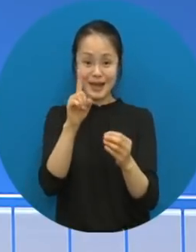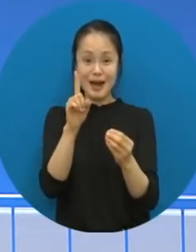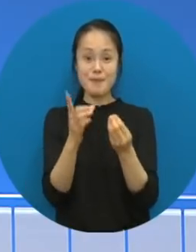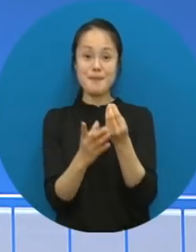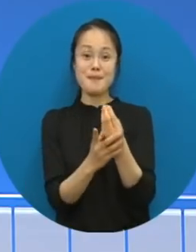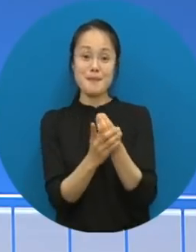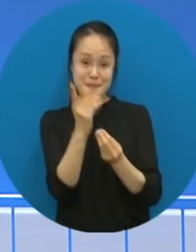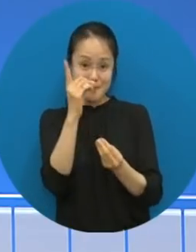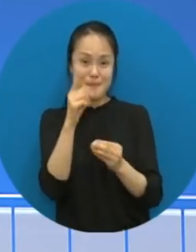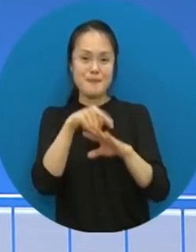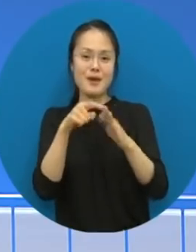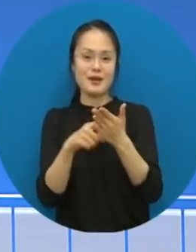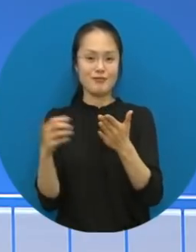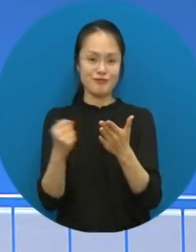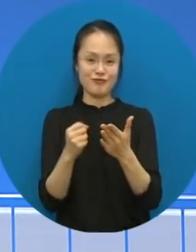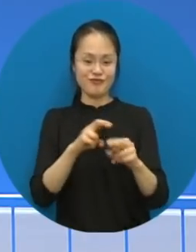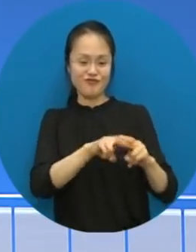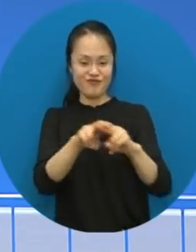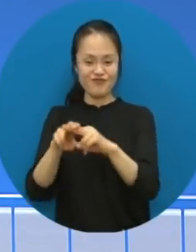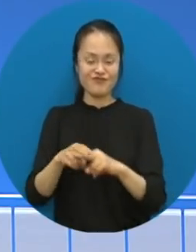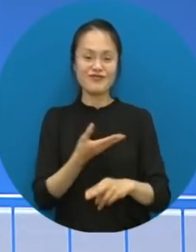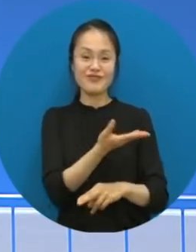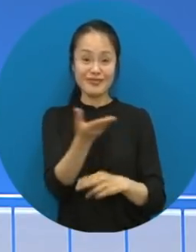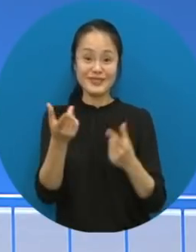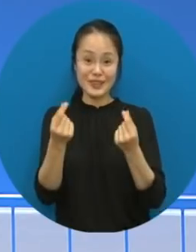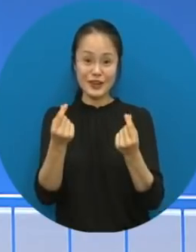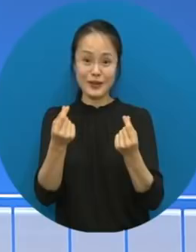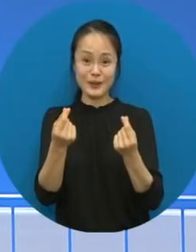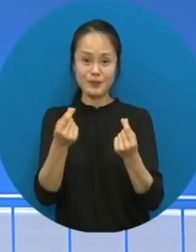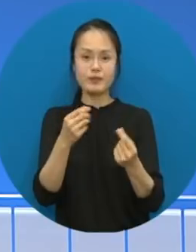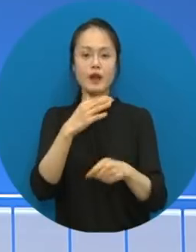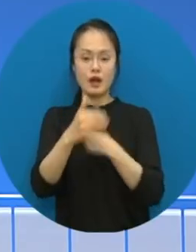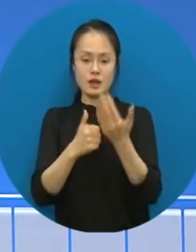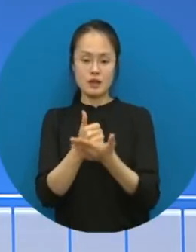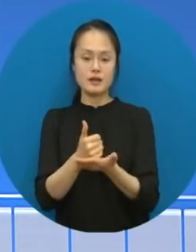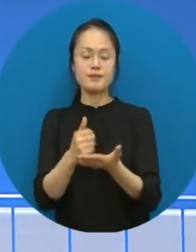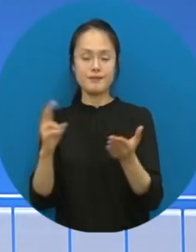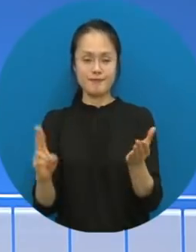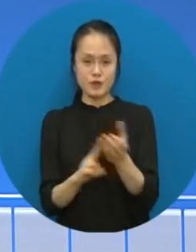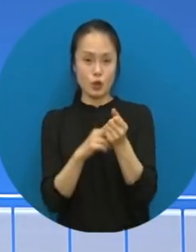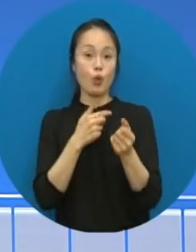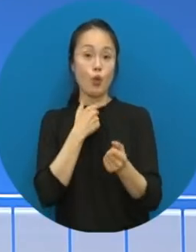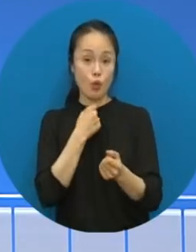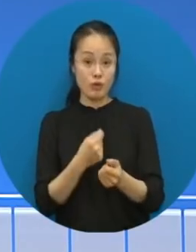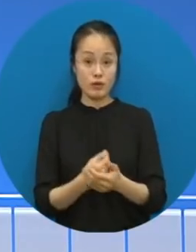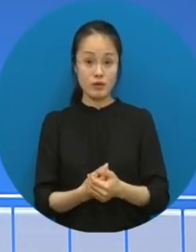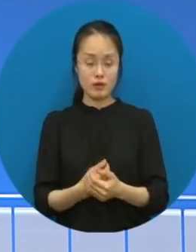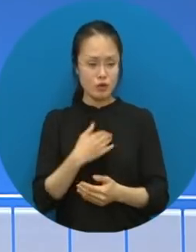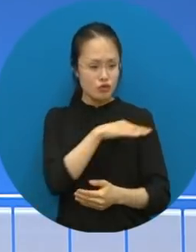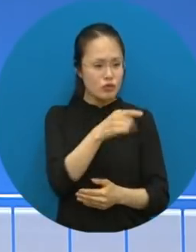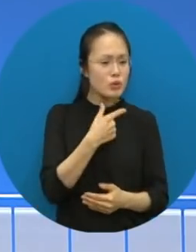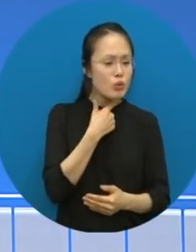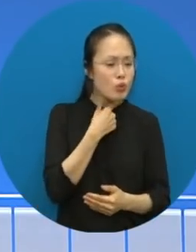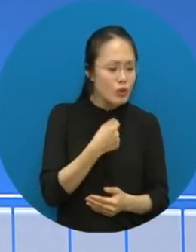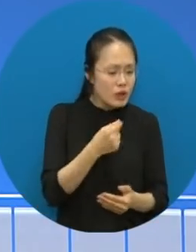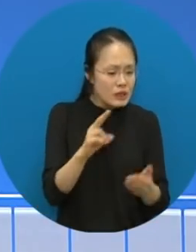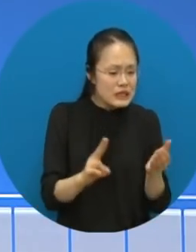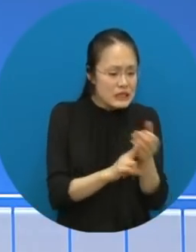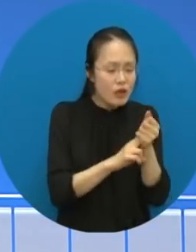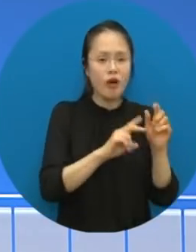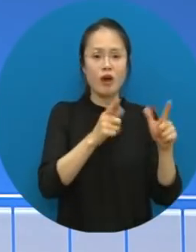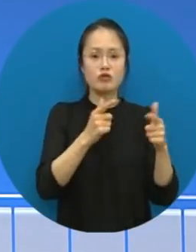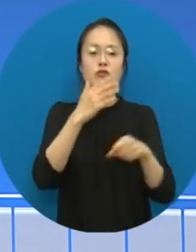하나님께서는 오늘도 기적을 원하십니다. 우리가 원하는 것이 아니라 하나님이